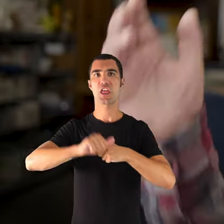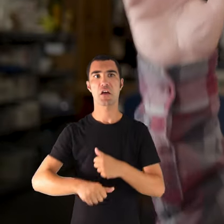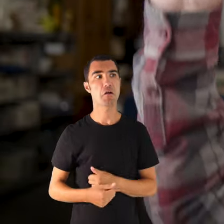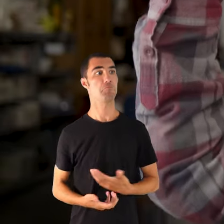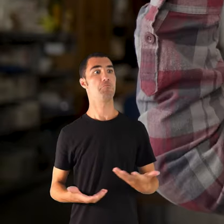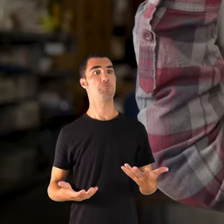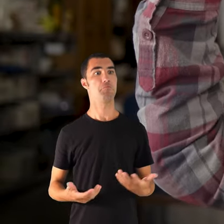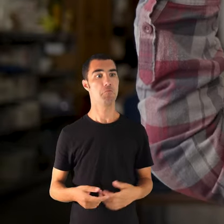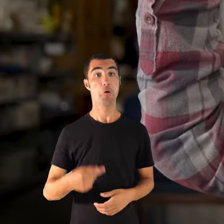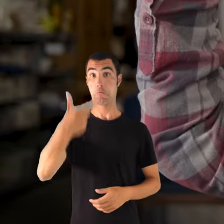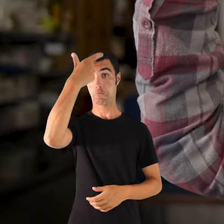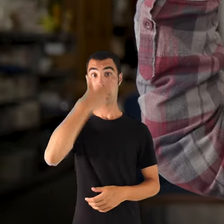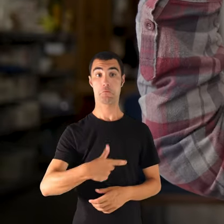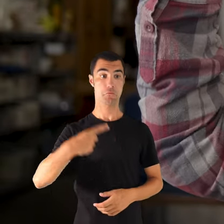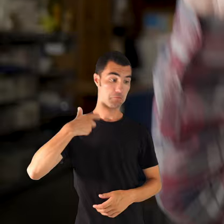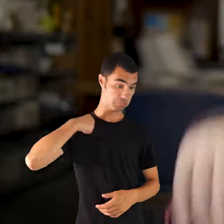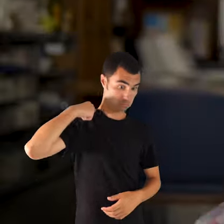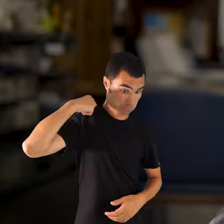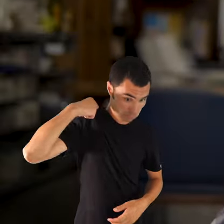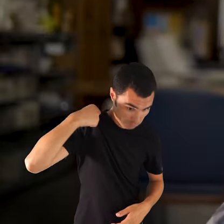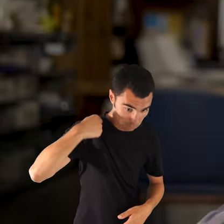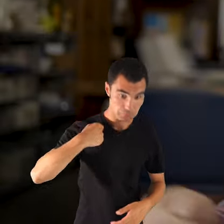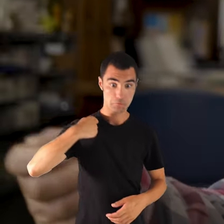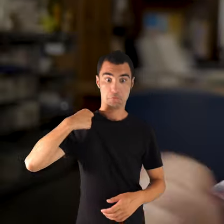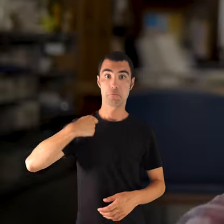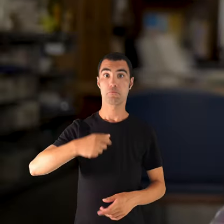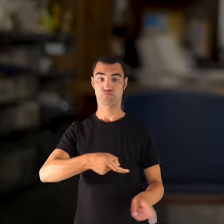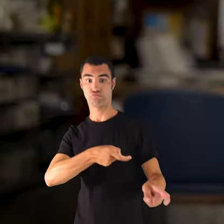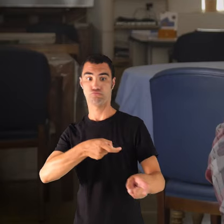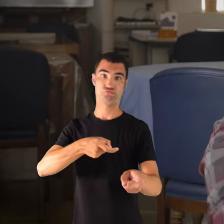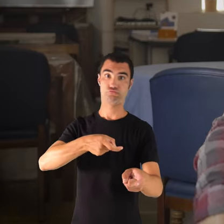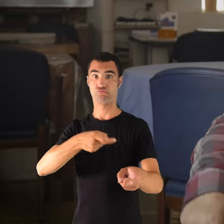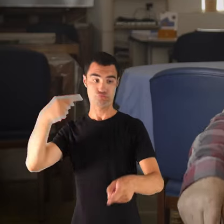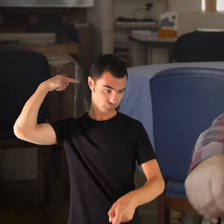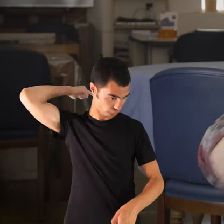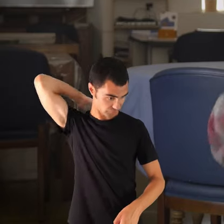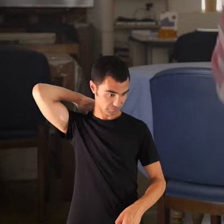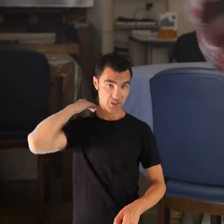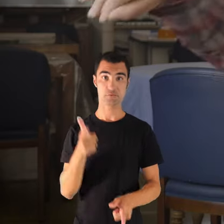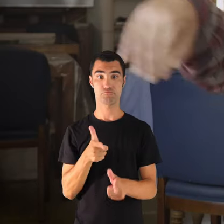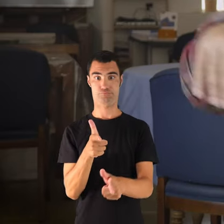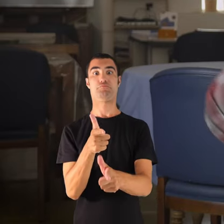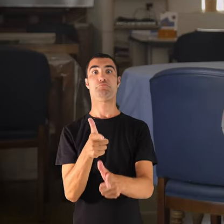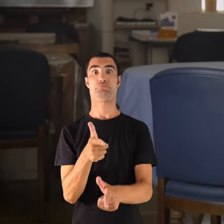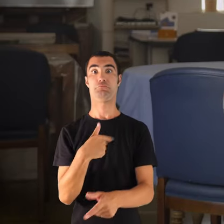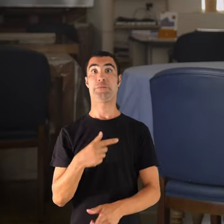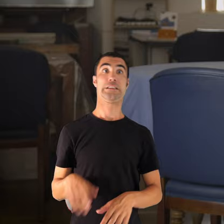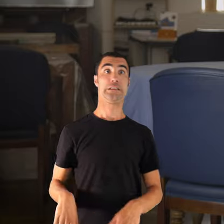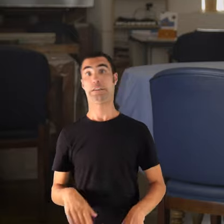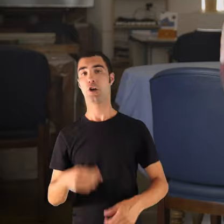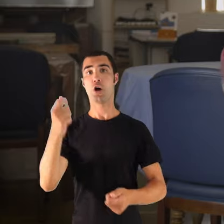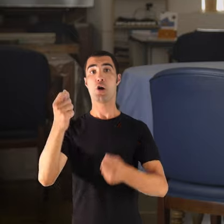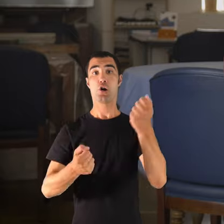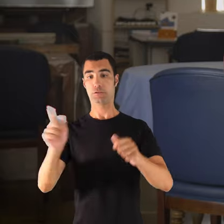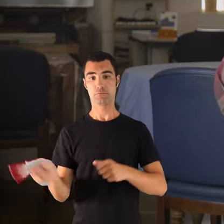jo m'agafaren així, me dugueren les mans així a l'aire amb una metralladora, un fusil a l'esquena, darrere, al cap de l'escortalillo, per